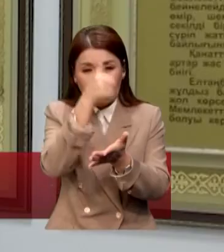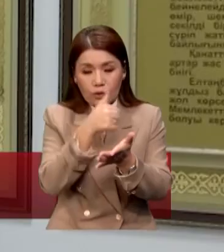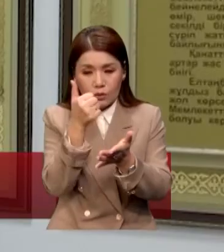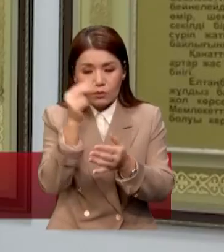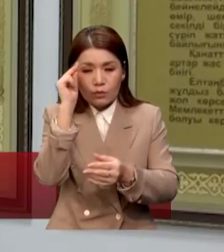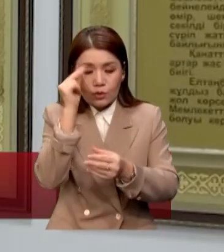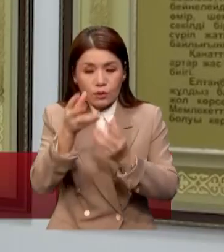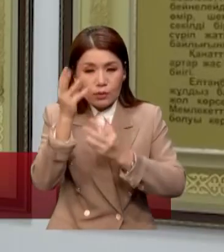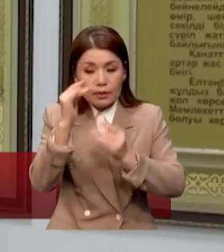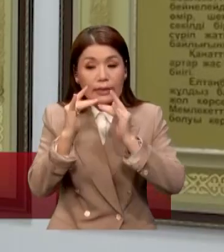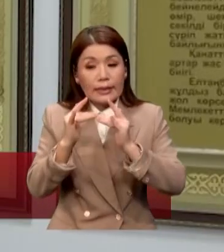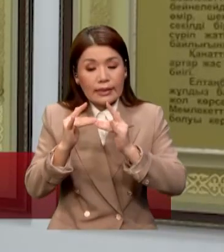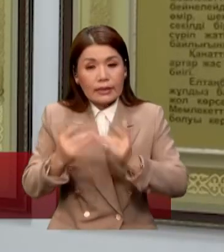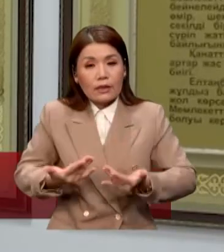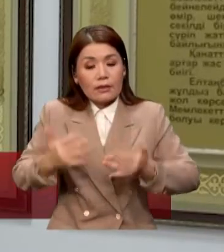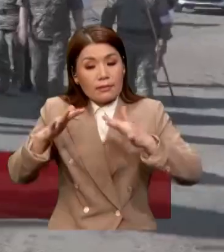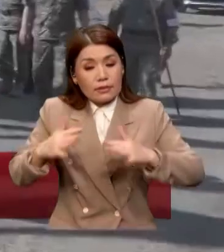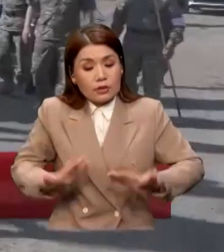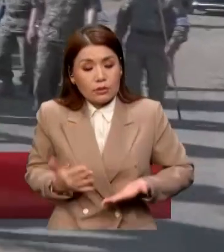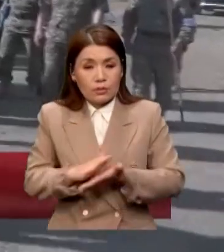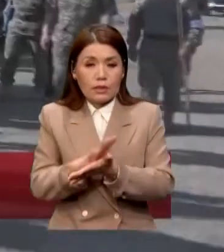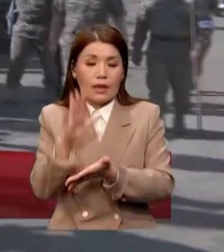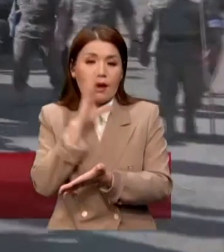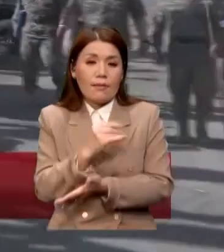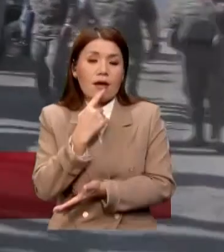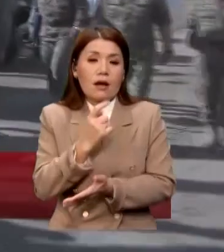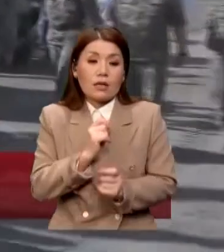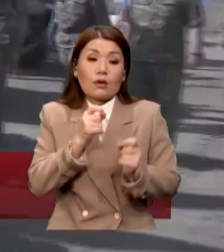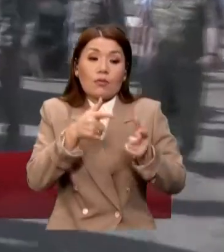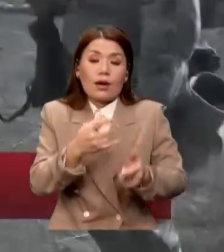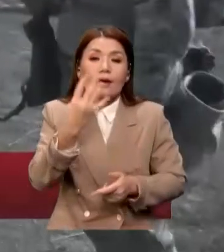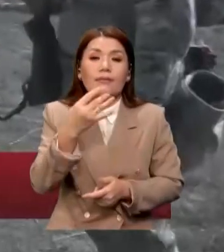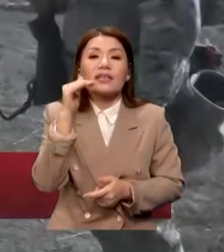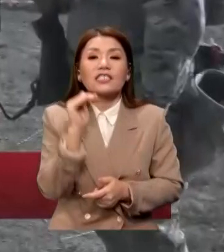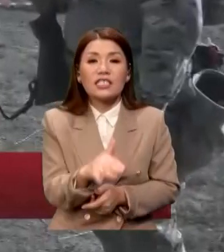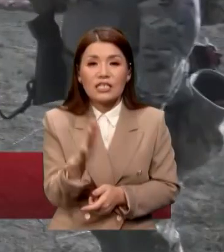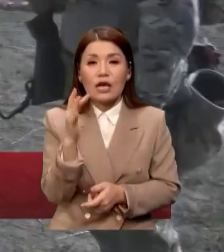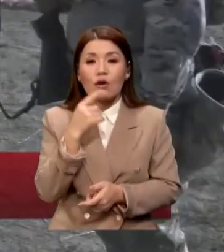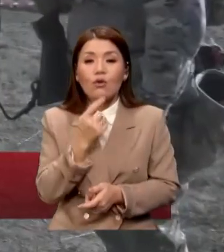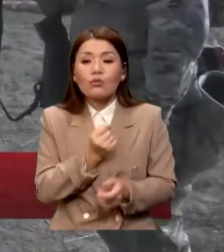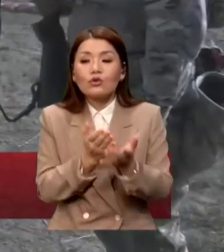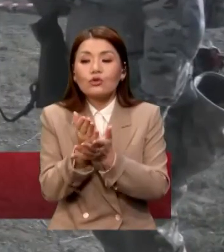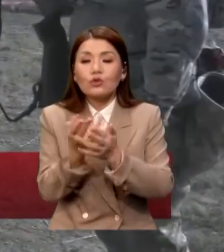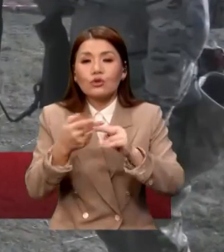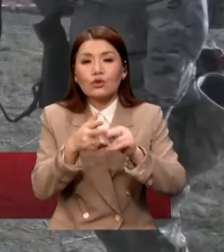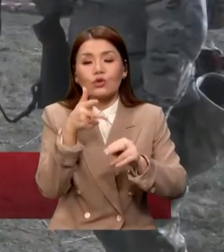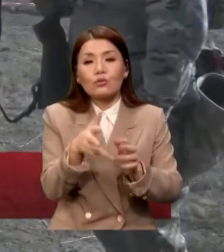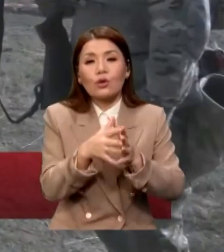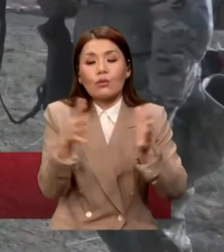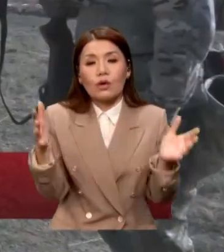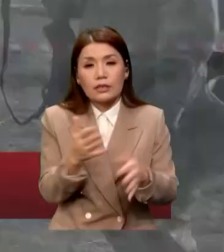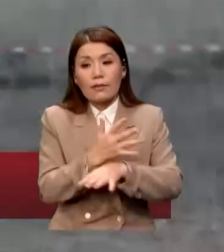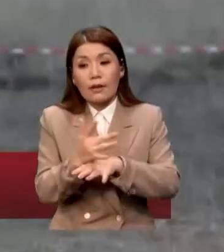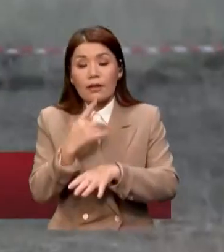оқып, жатақханадан тегін орын алып. Осылайша армияға қабылданатын 40 мыңға жуық сарбаздың 3 мыңы жыл сайын әскерден